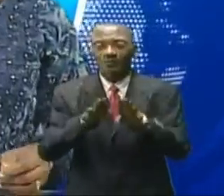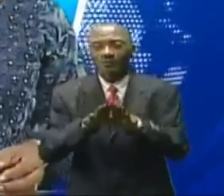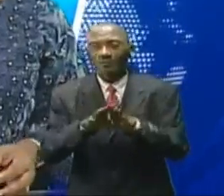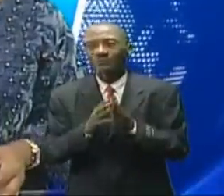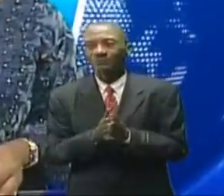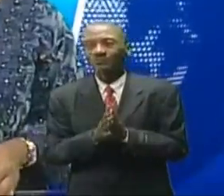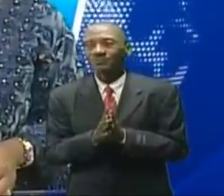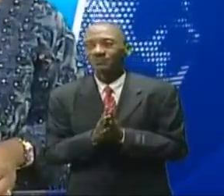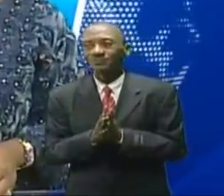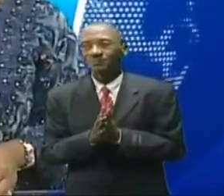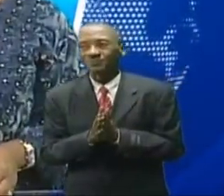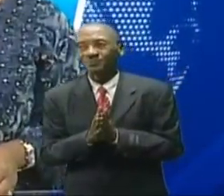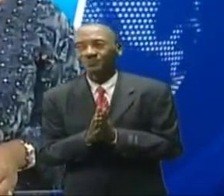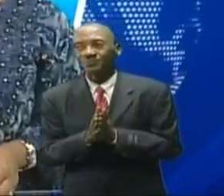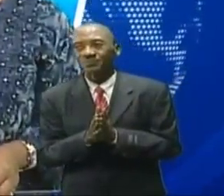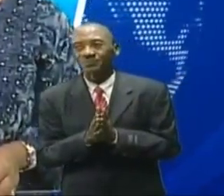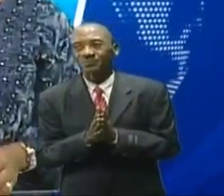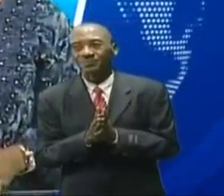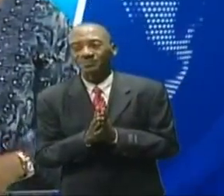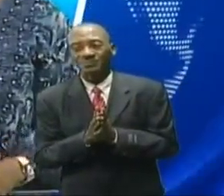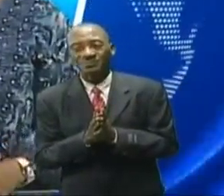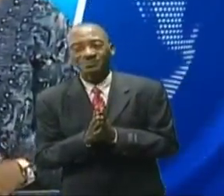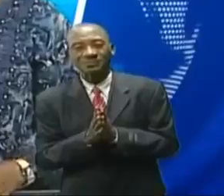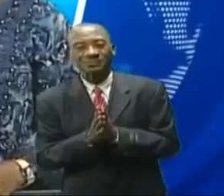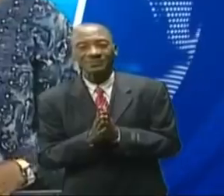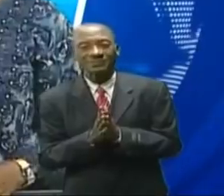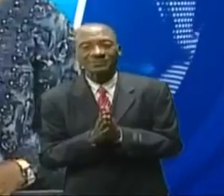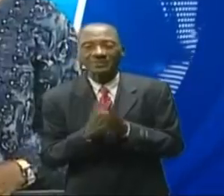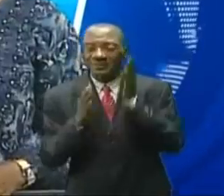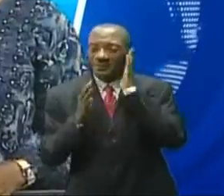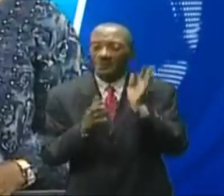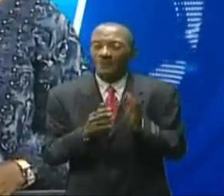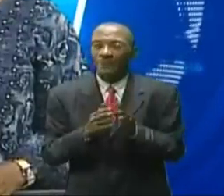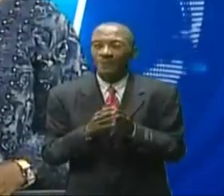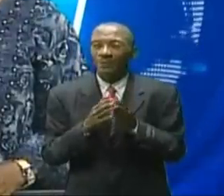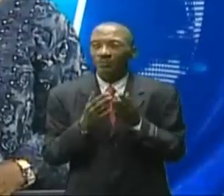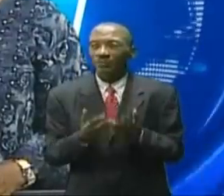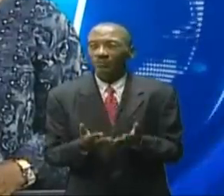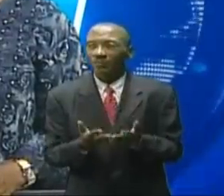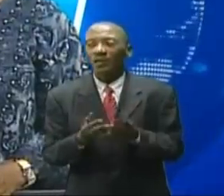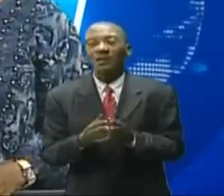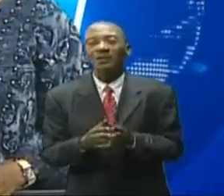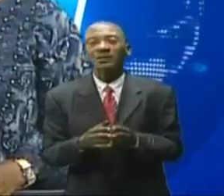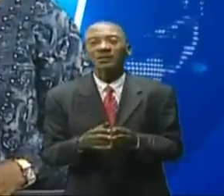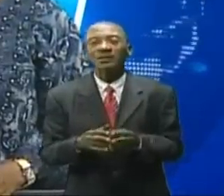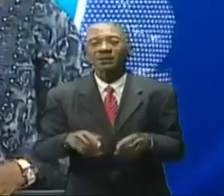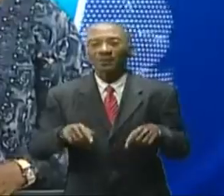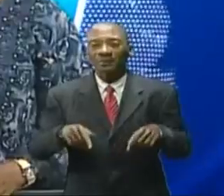Réalisé par Chimène Dondo, Jonathan Moubalama, ce journal touche à sa fin. Merci de l'avoir suivi.